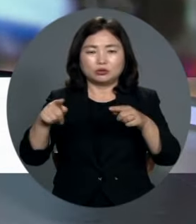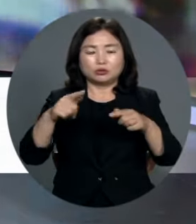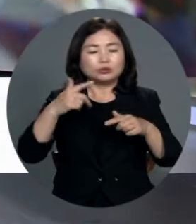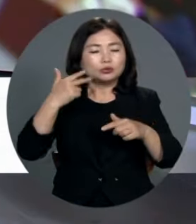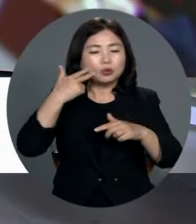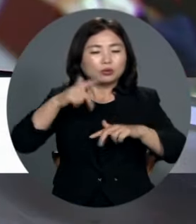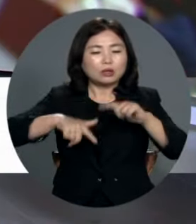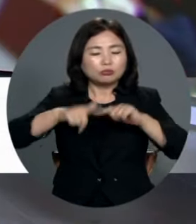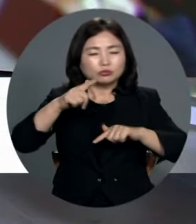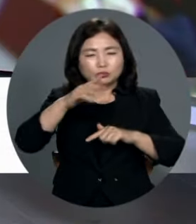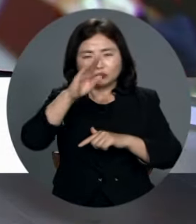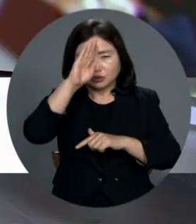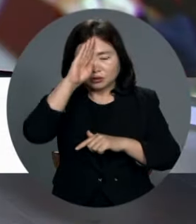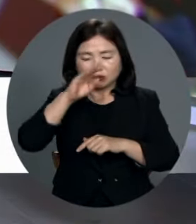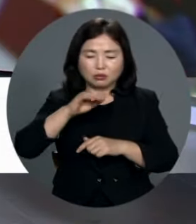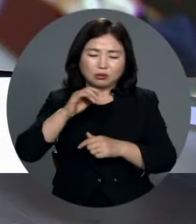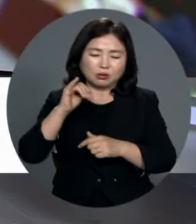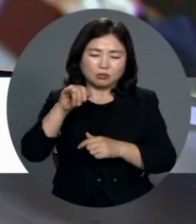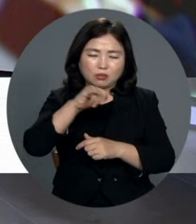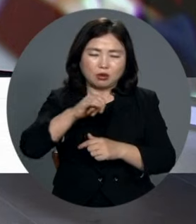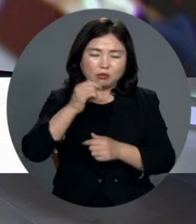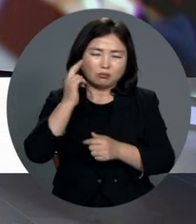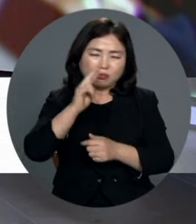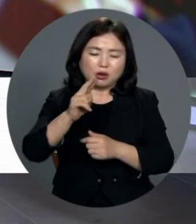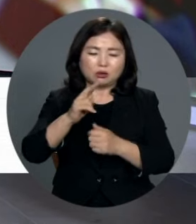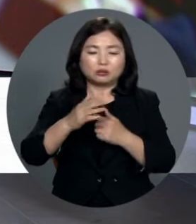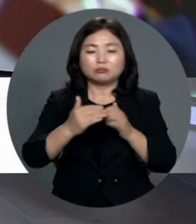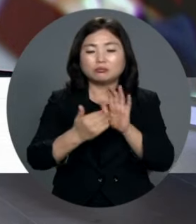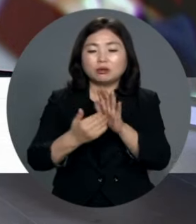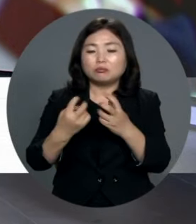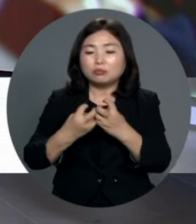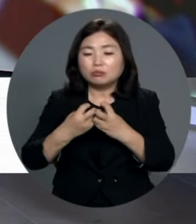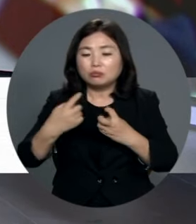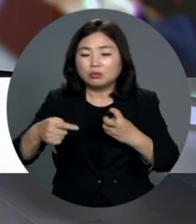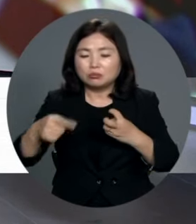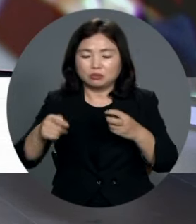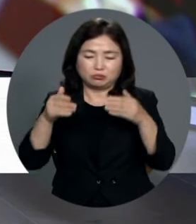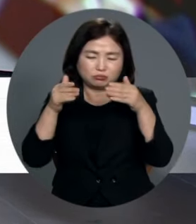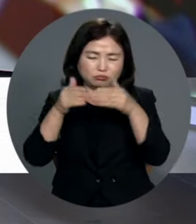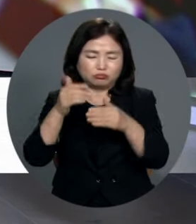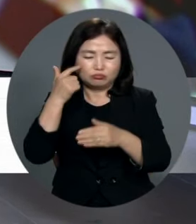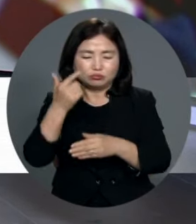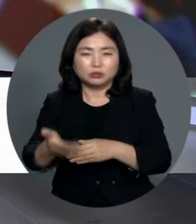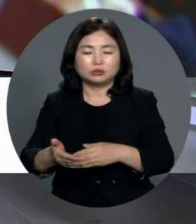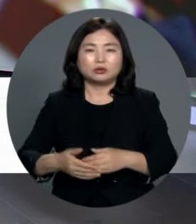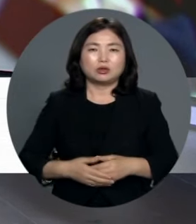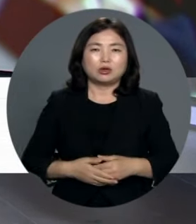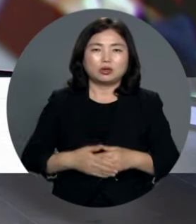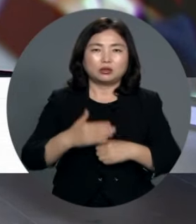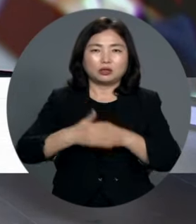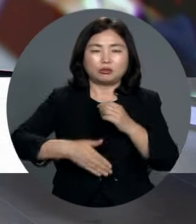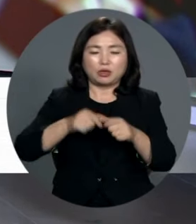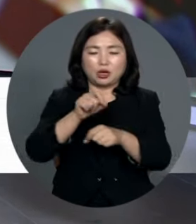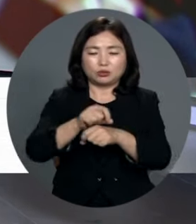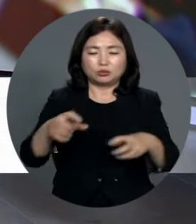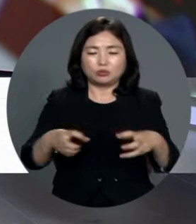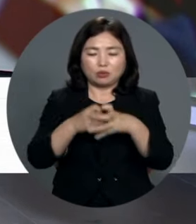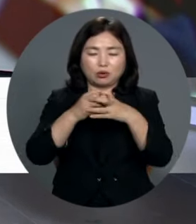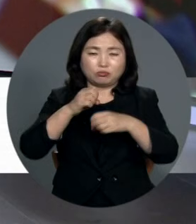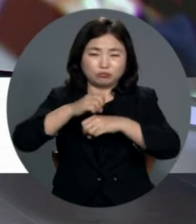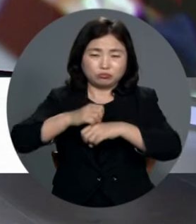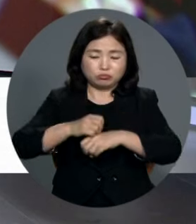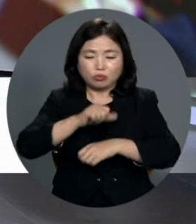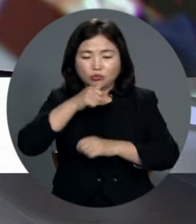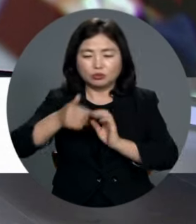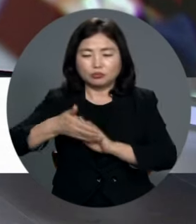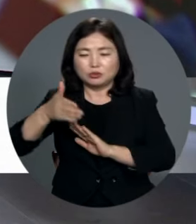재선충병 피해가 가장 심각한데 대한 방제 대책을 집중적으로 따져 물었고 대구 경북 행정 통합과 관련해